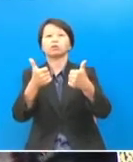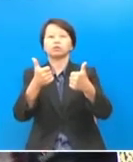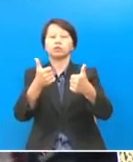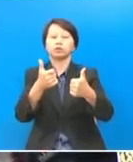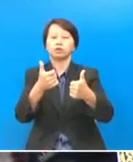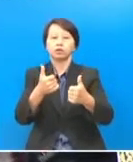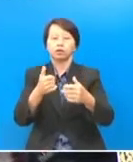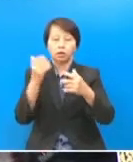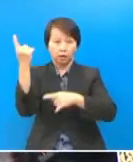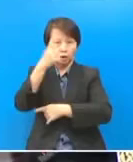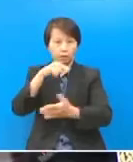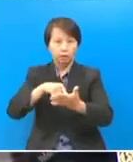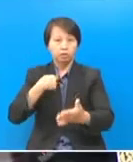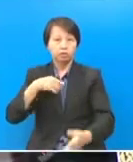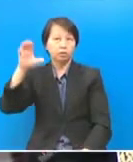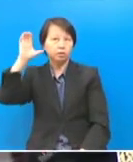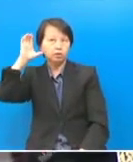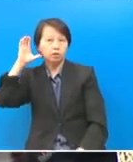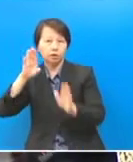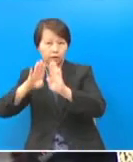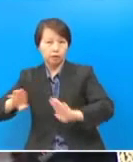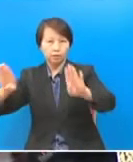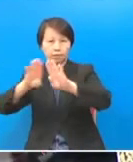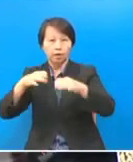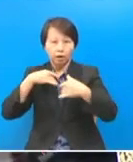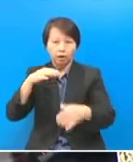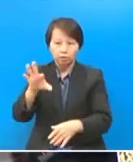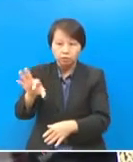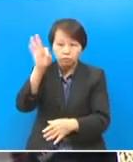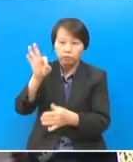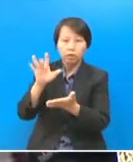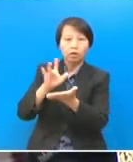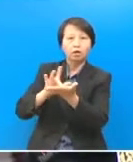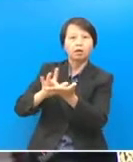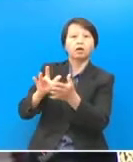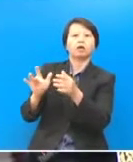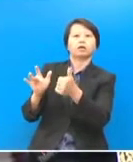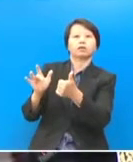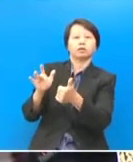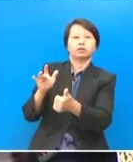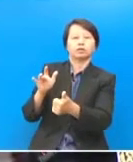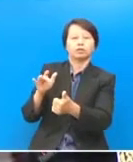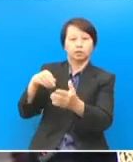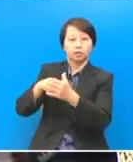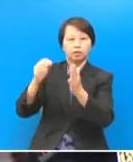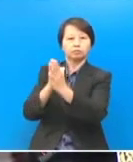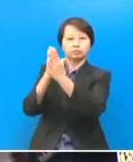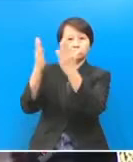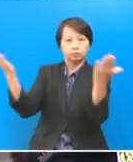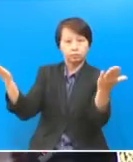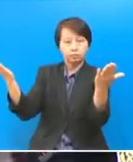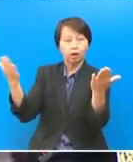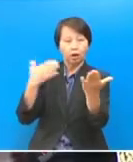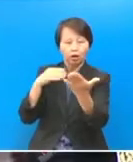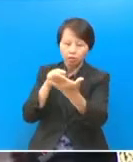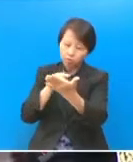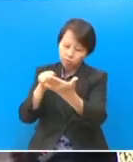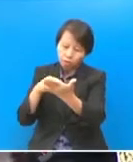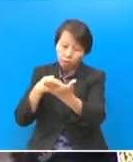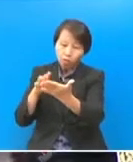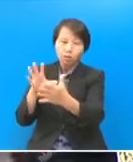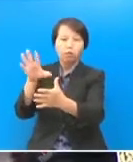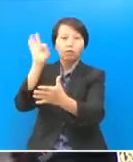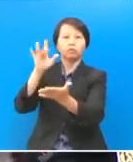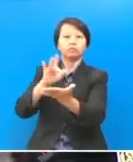kita dengar begitu-begitu tentu ada penemuan baik xindaxin yang disebutkan dalam kakbah dan media sebagainya tetapi